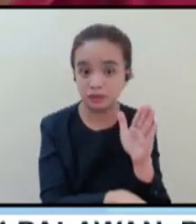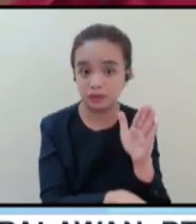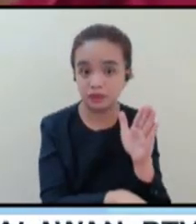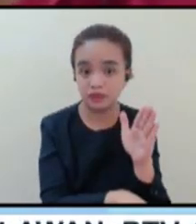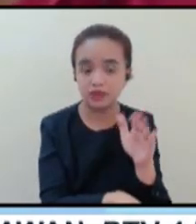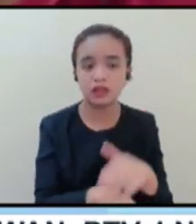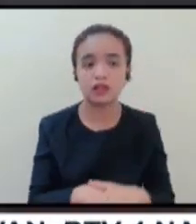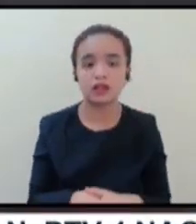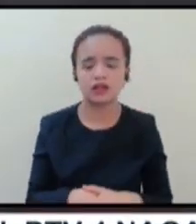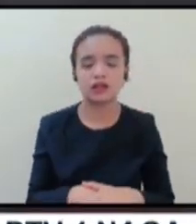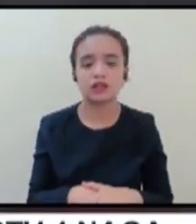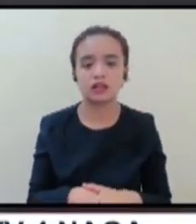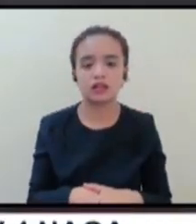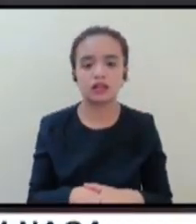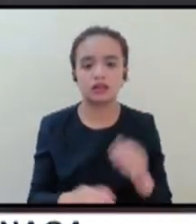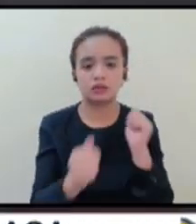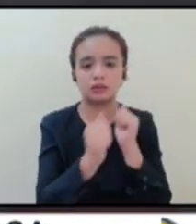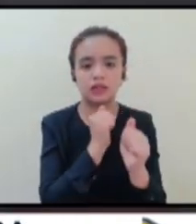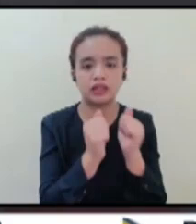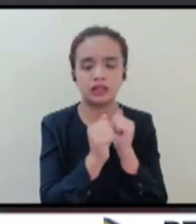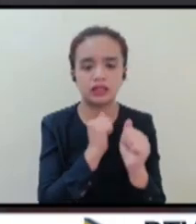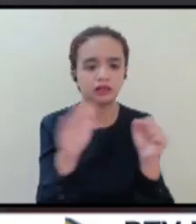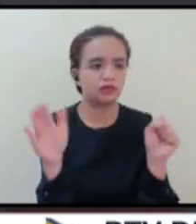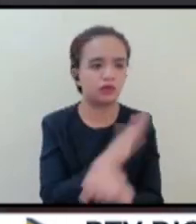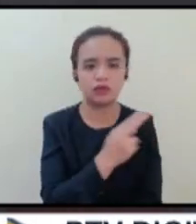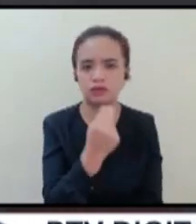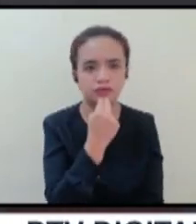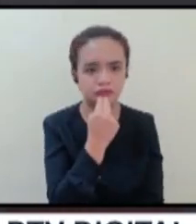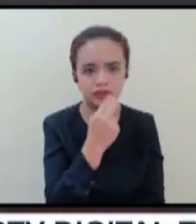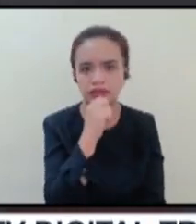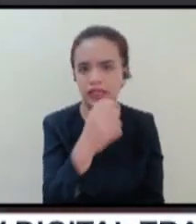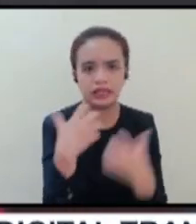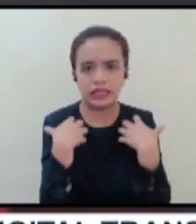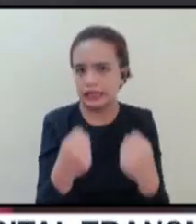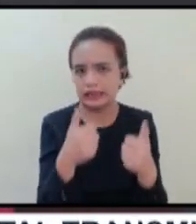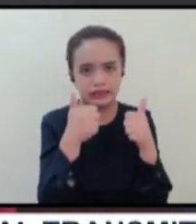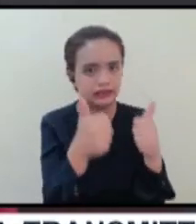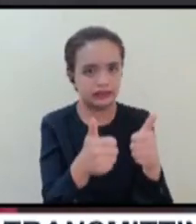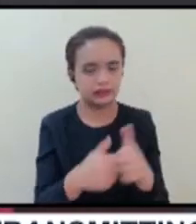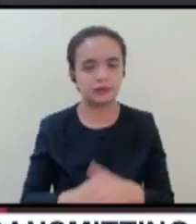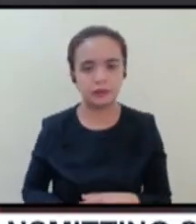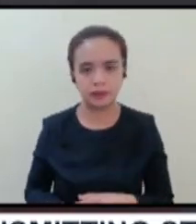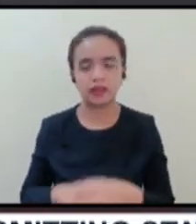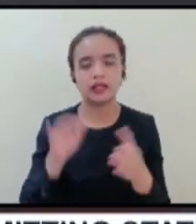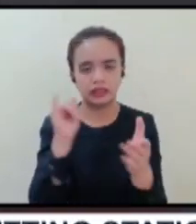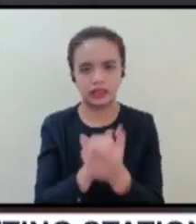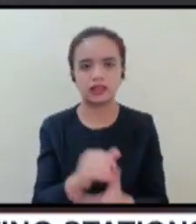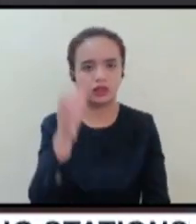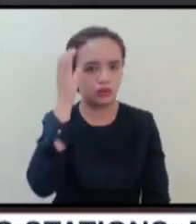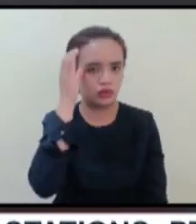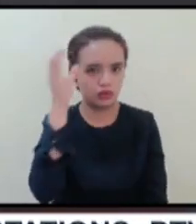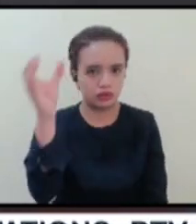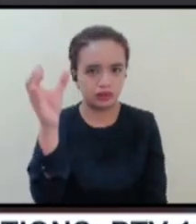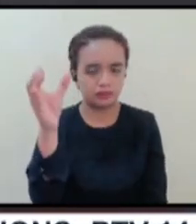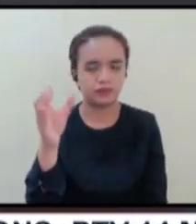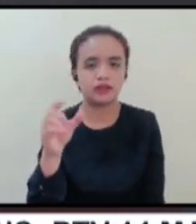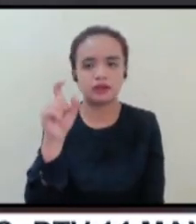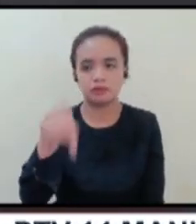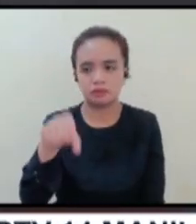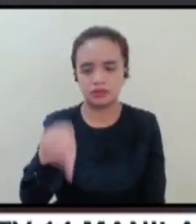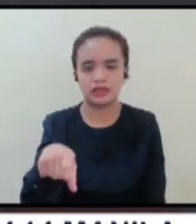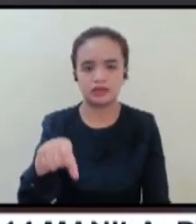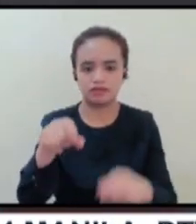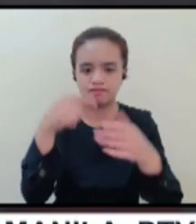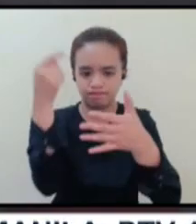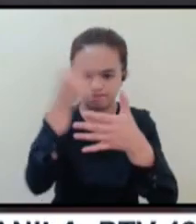hindi ka naman nourished, hindi nutritious ang kinakain mo. So ito yung mga konsepto na dapat nating